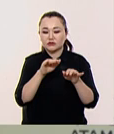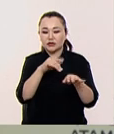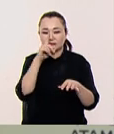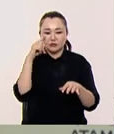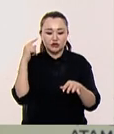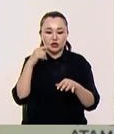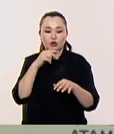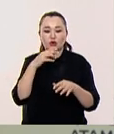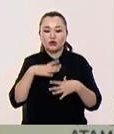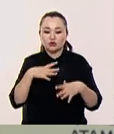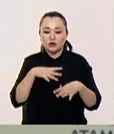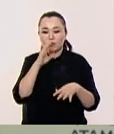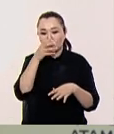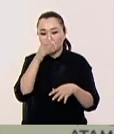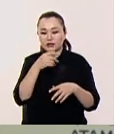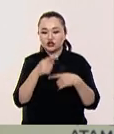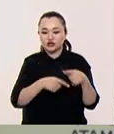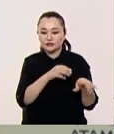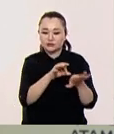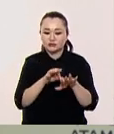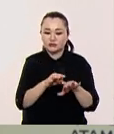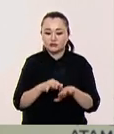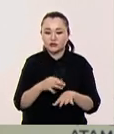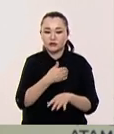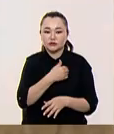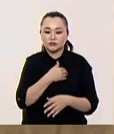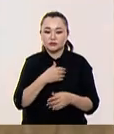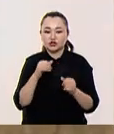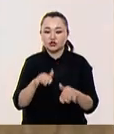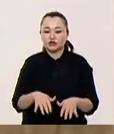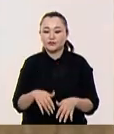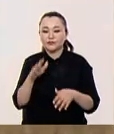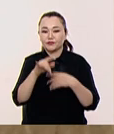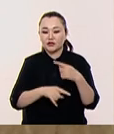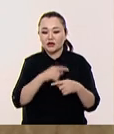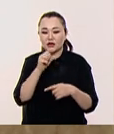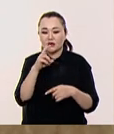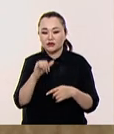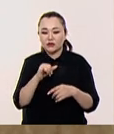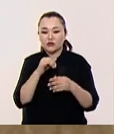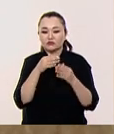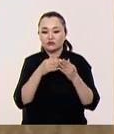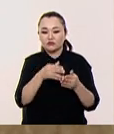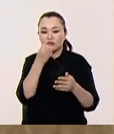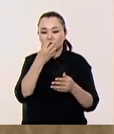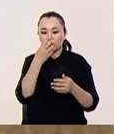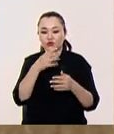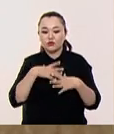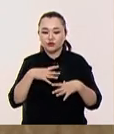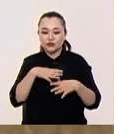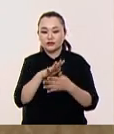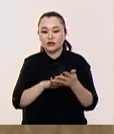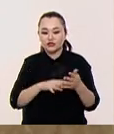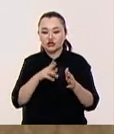Грузия, Түркия, Болгариядан тауар тасымалдау мәселесін пысықтап жатырмыз. Яғни Ақтау порты арқылы Баку Грузияға дейін жетіп, әрі